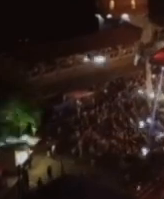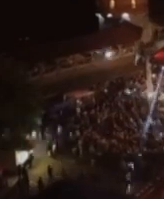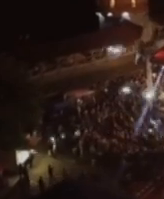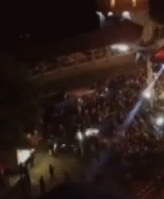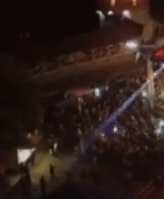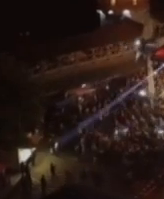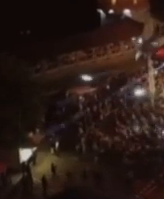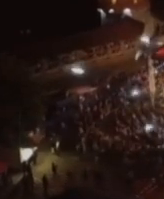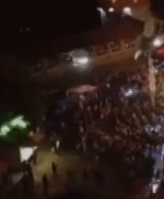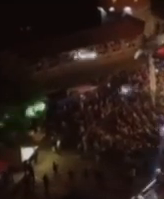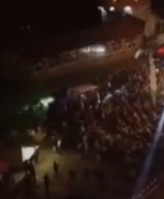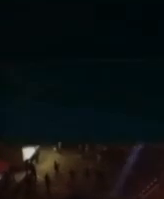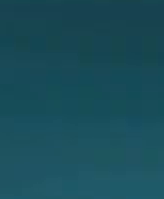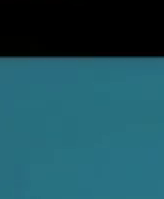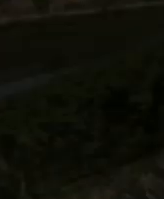Музика